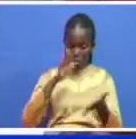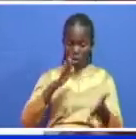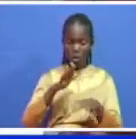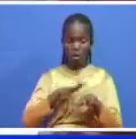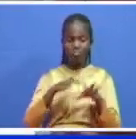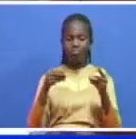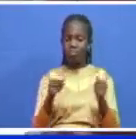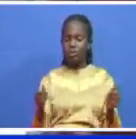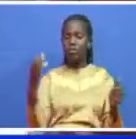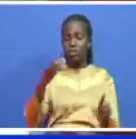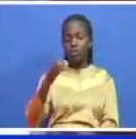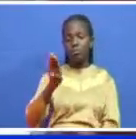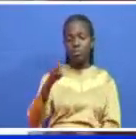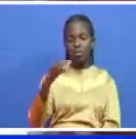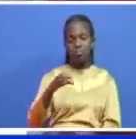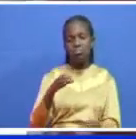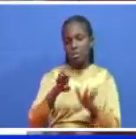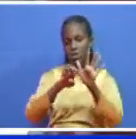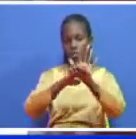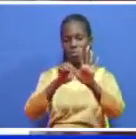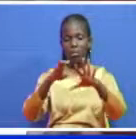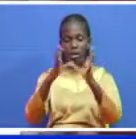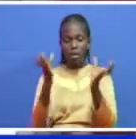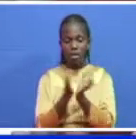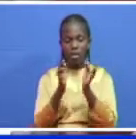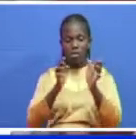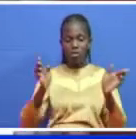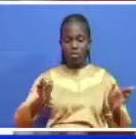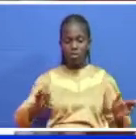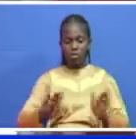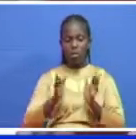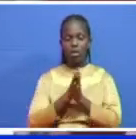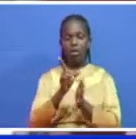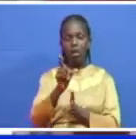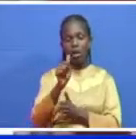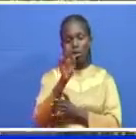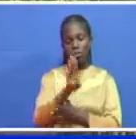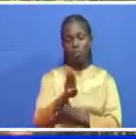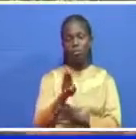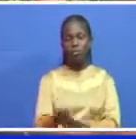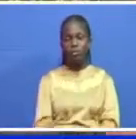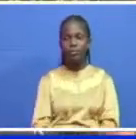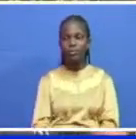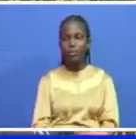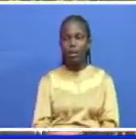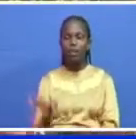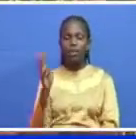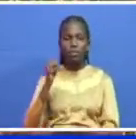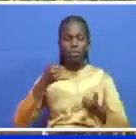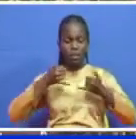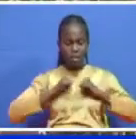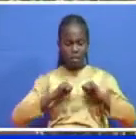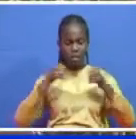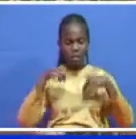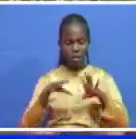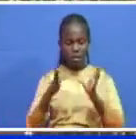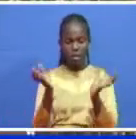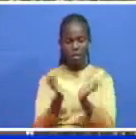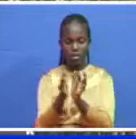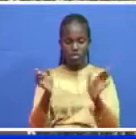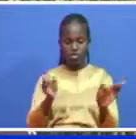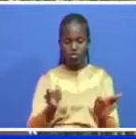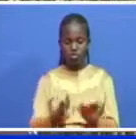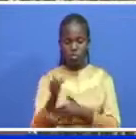mtalata la uta mailasi na nomba sia kwiki ya mokuni kelim ni maana ratie na binza mono maka ilasi na neto